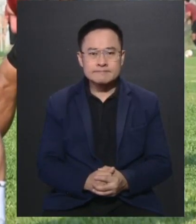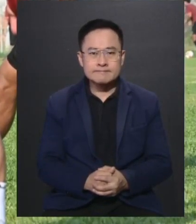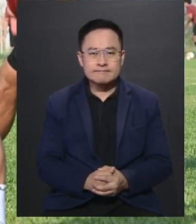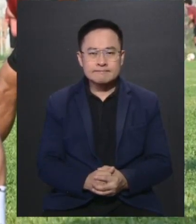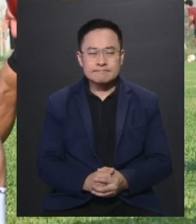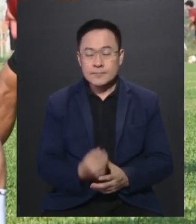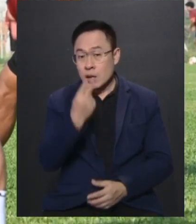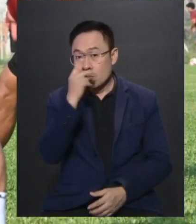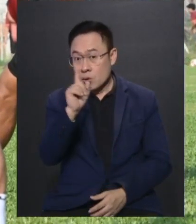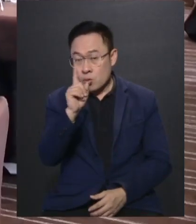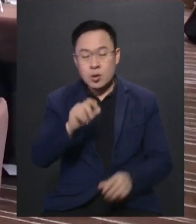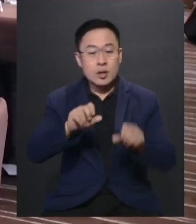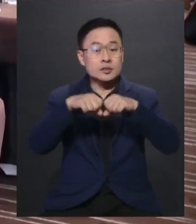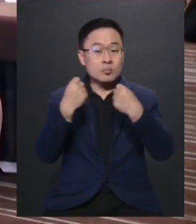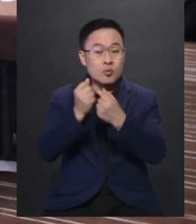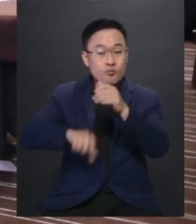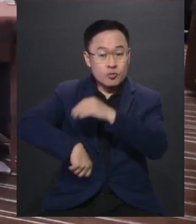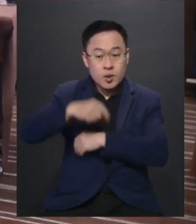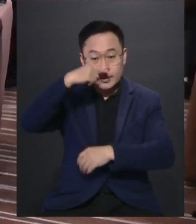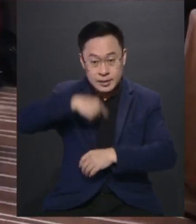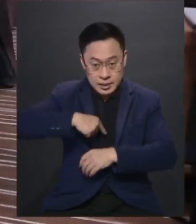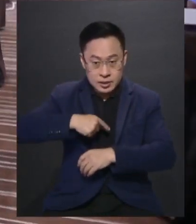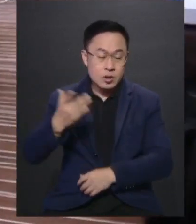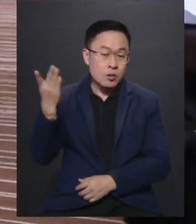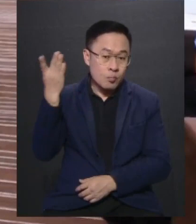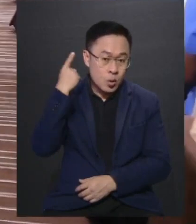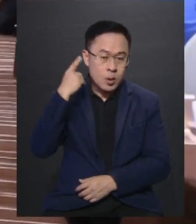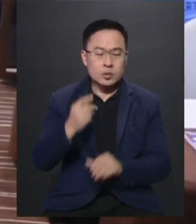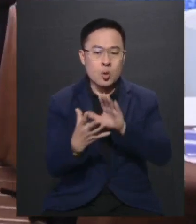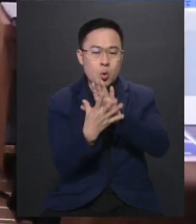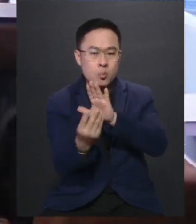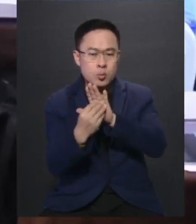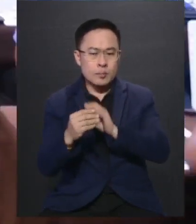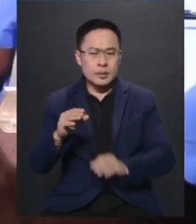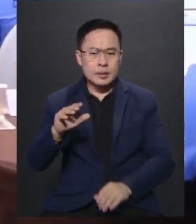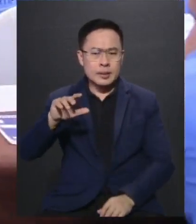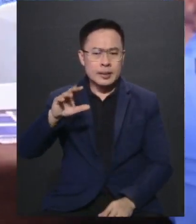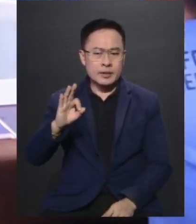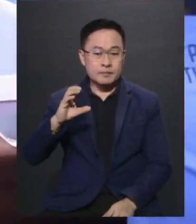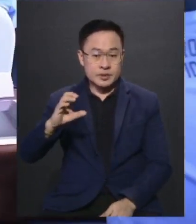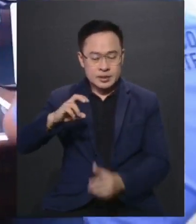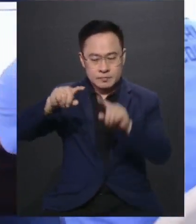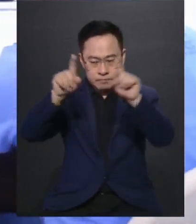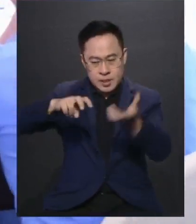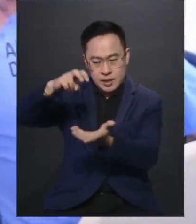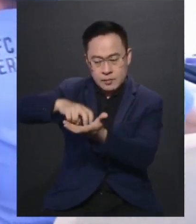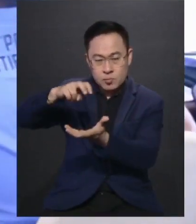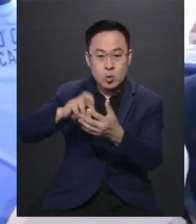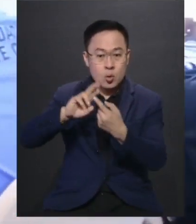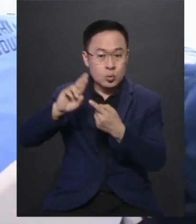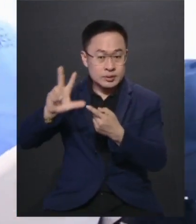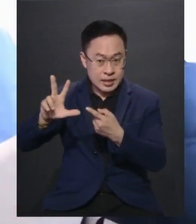ทีนี้ค่ะขยับมาที่สมาคมฟุตบอลกันหน่อยค่ะล่าสุดนะคะมีการเปิดอบรมหลักสูตร FC Pro Diploma รุ่นที่3ของประเทศไท